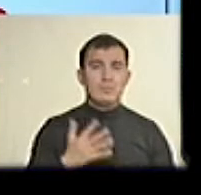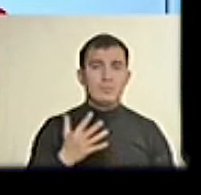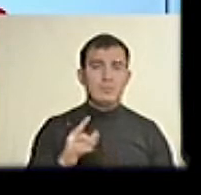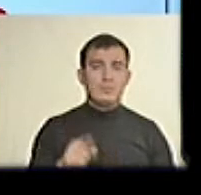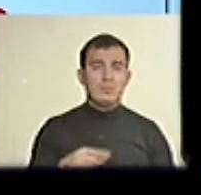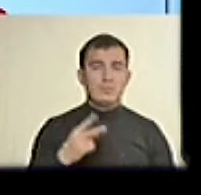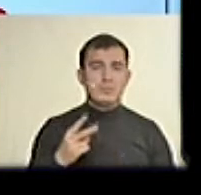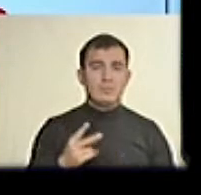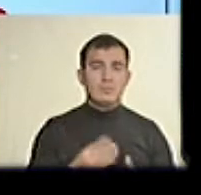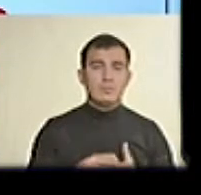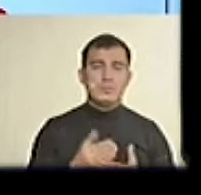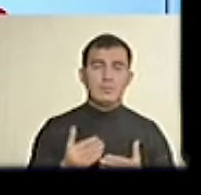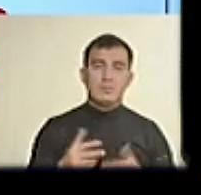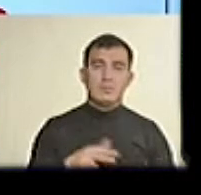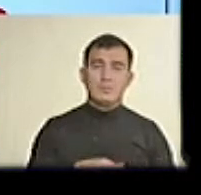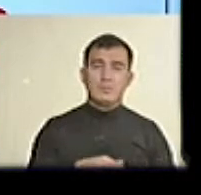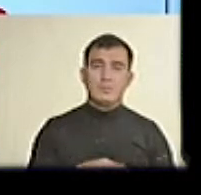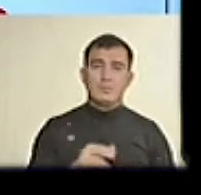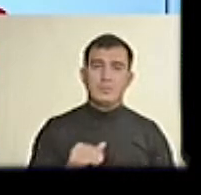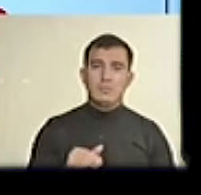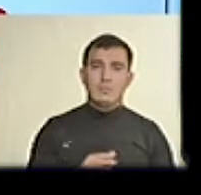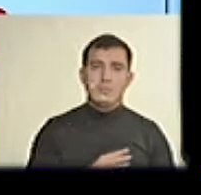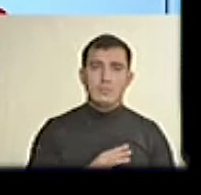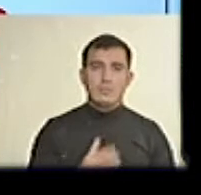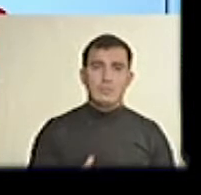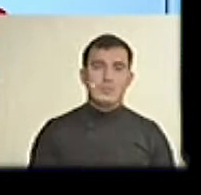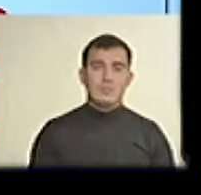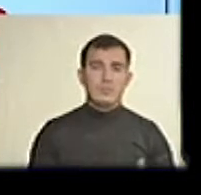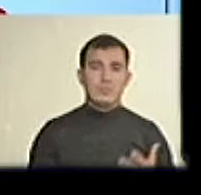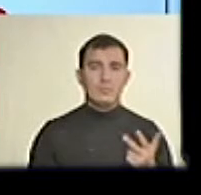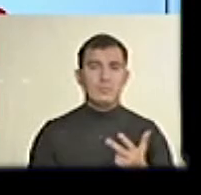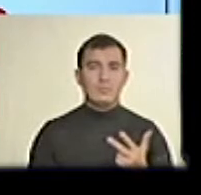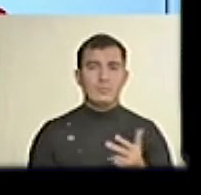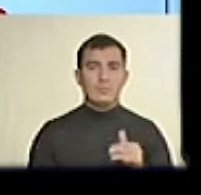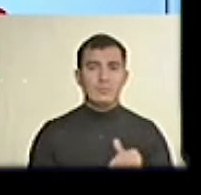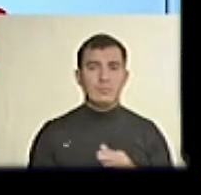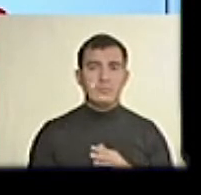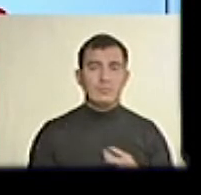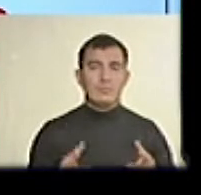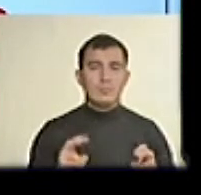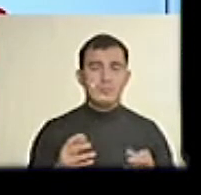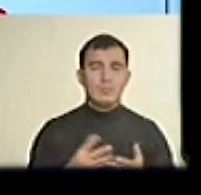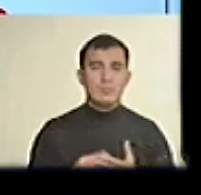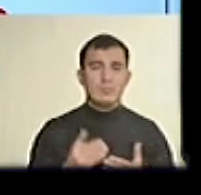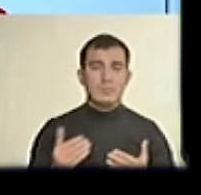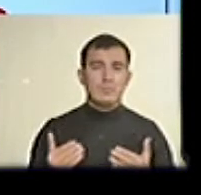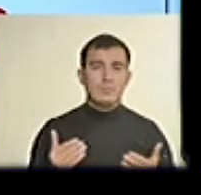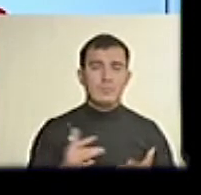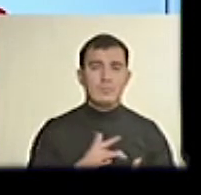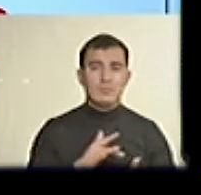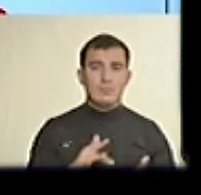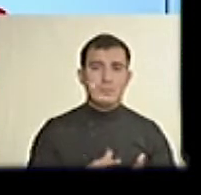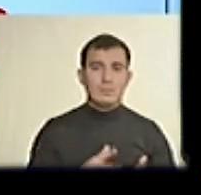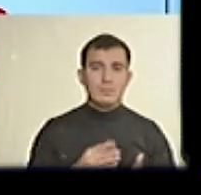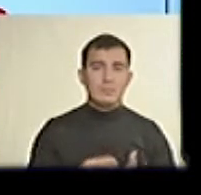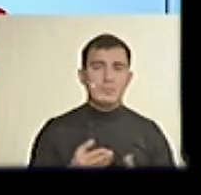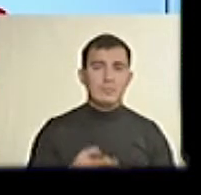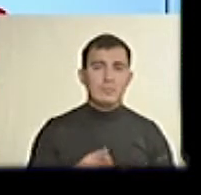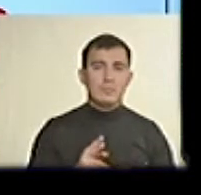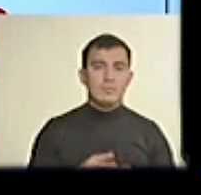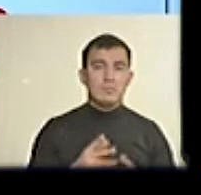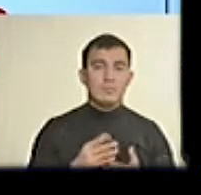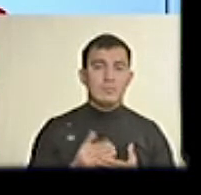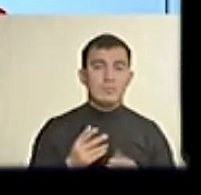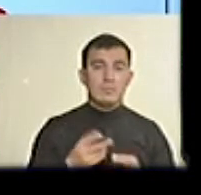miqdorida olinadigan soliq ekan. Va 3-chi savolimiz, qaysi shaharlar Tangrining jamoli va dunyoning